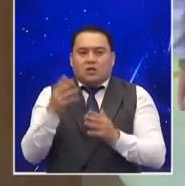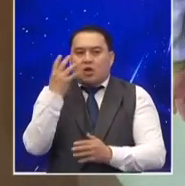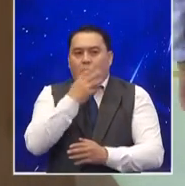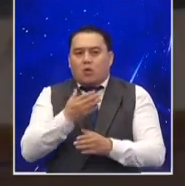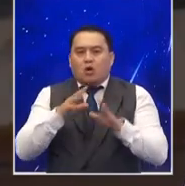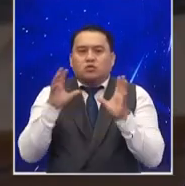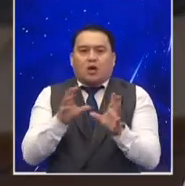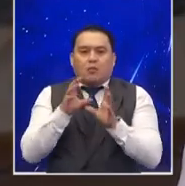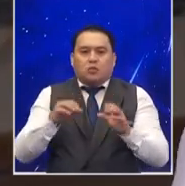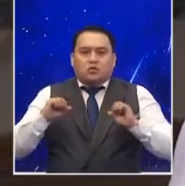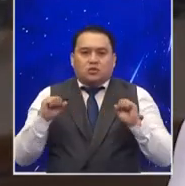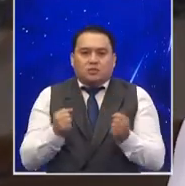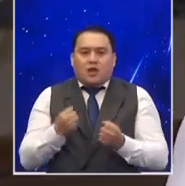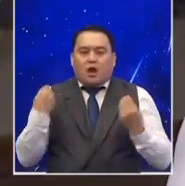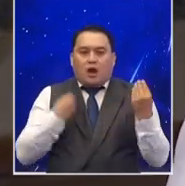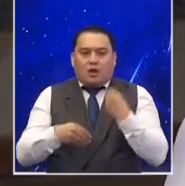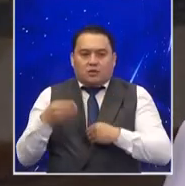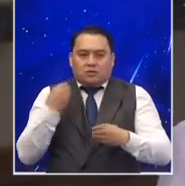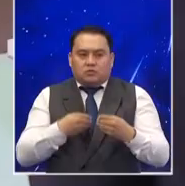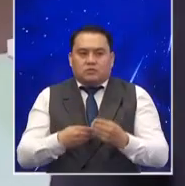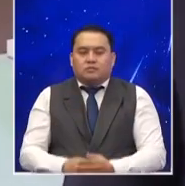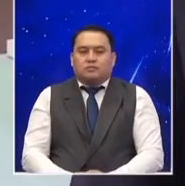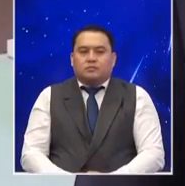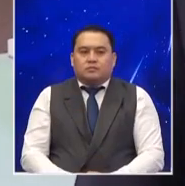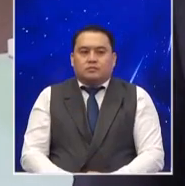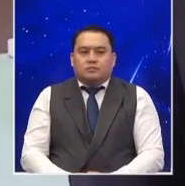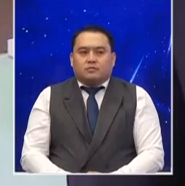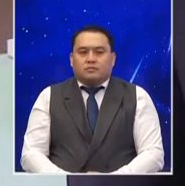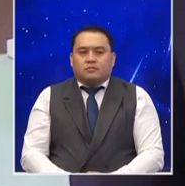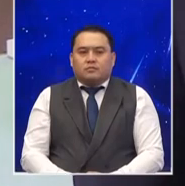оказанная заботой и зимняя одежда будут согревать их всю зиму.